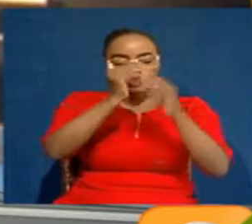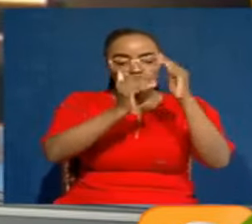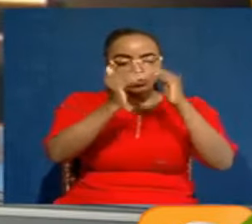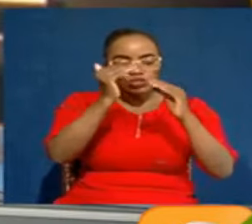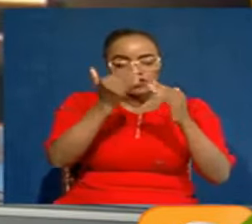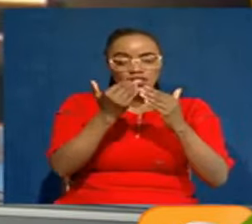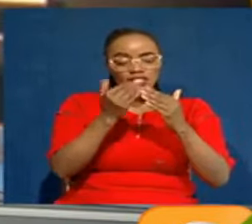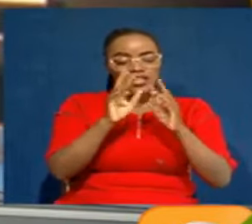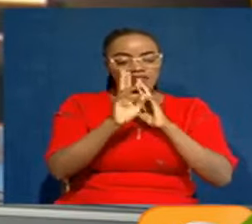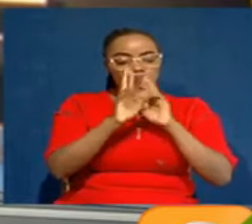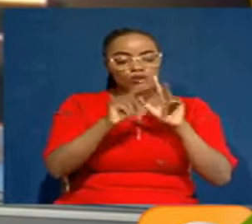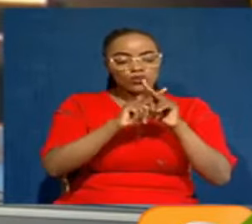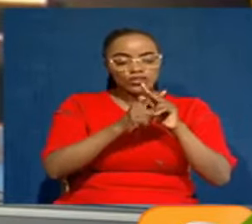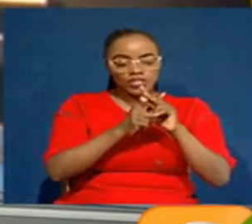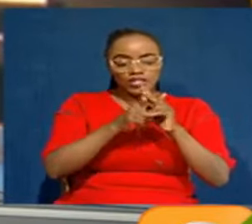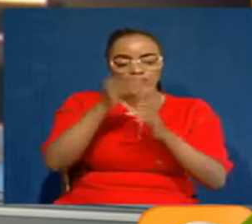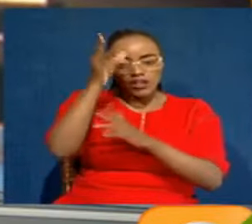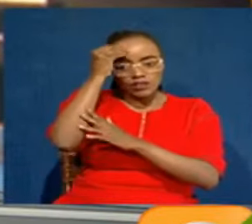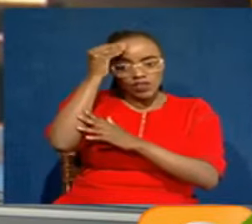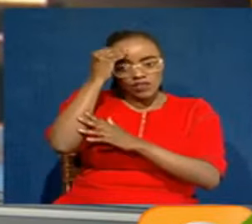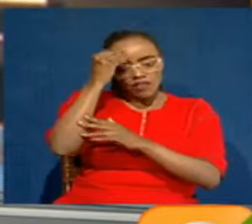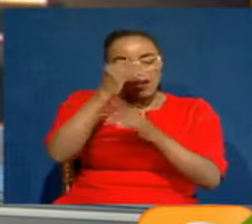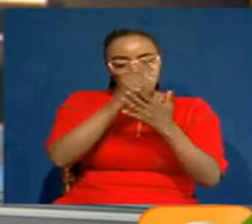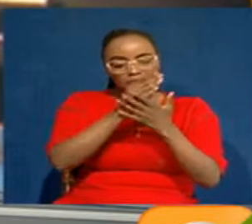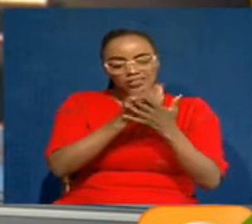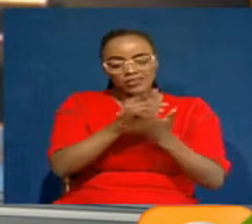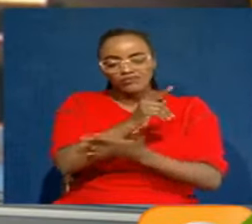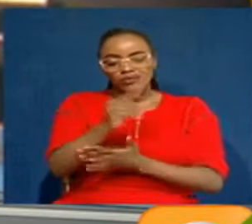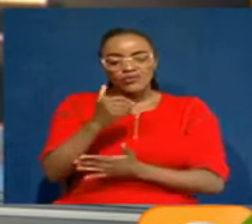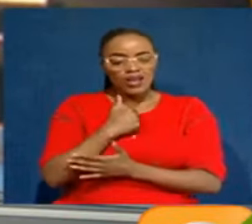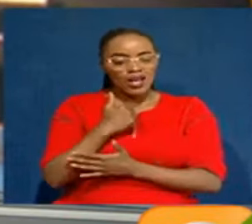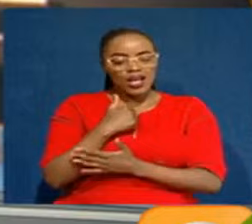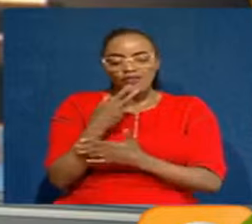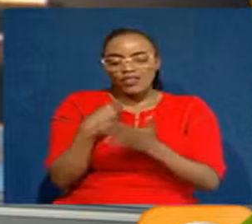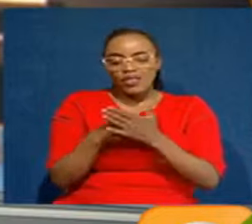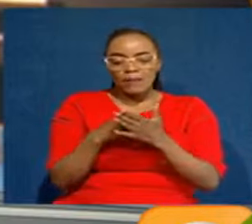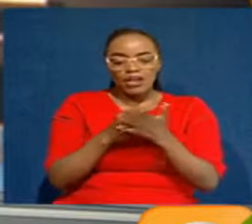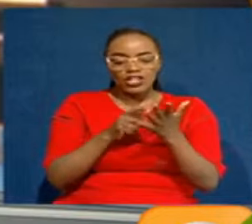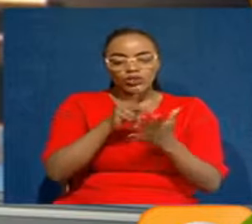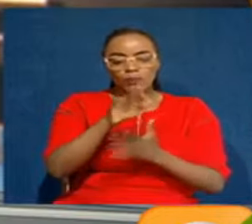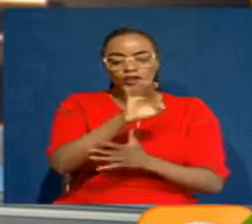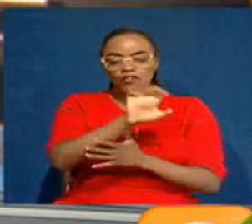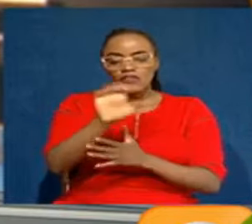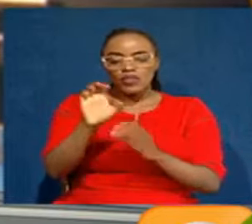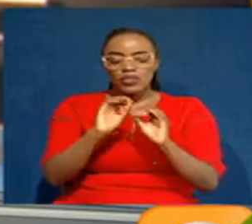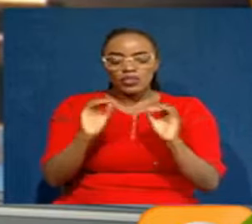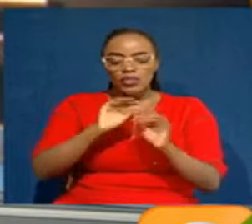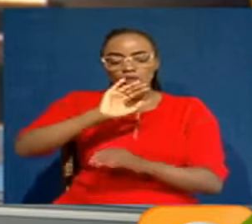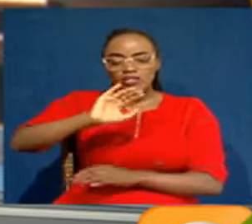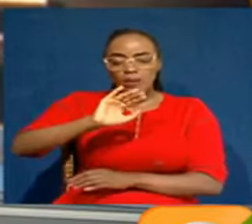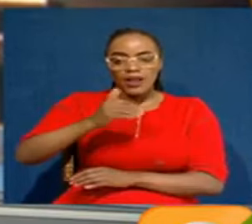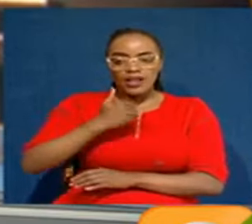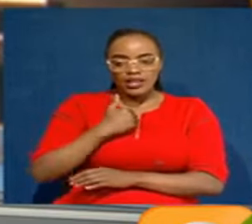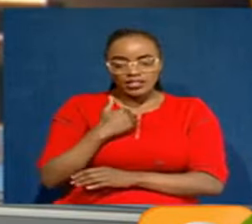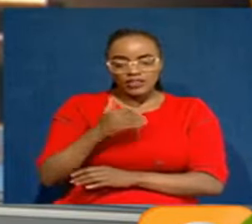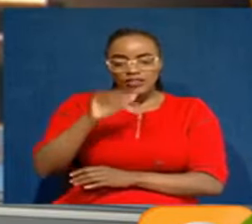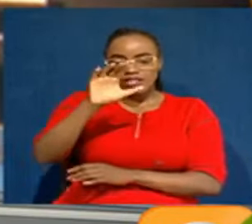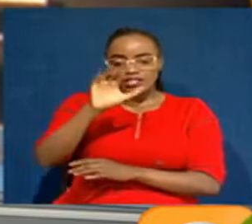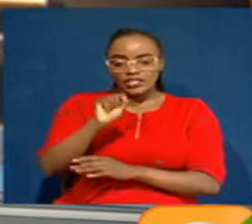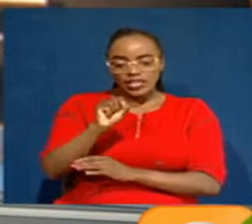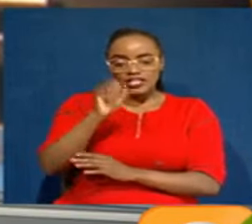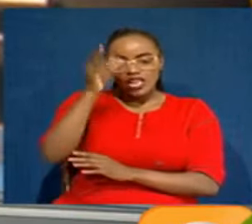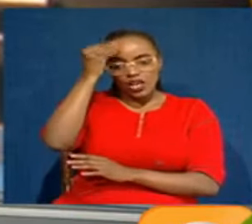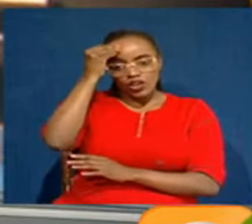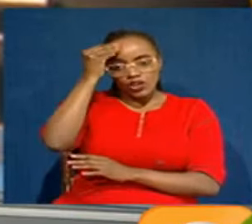vikuu wataanza masomo yao licha ya baadhi yao kutokuwa na uwezo wa kulipia gharama zilizosalia. Waziri wa elimu